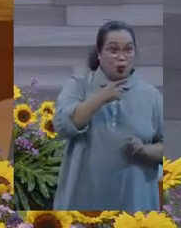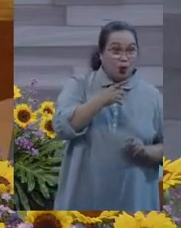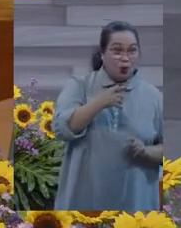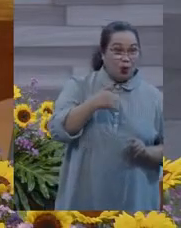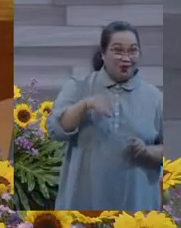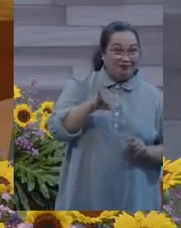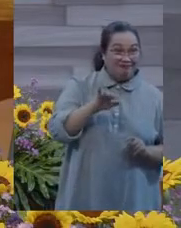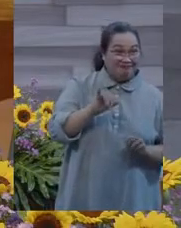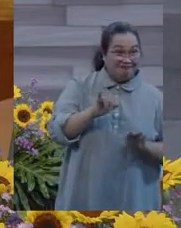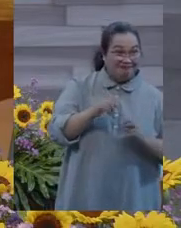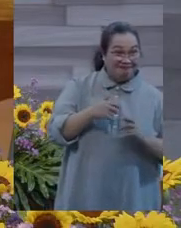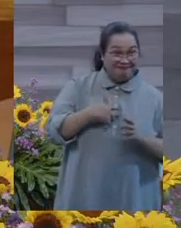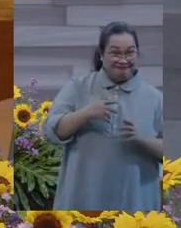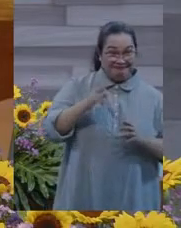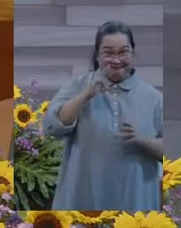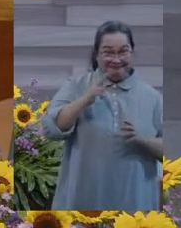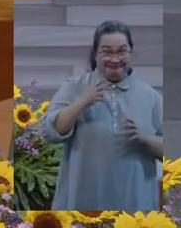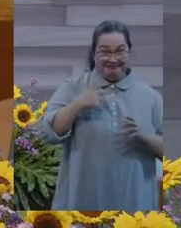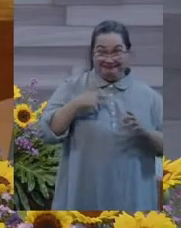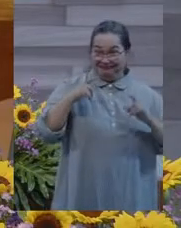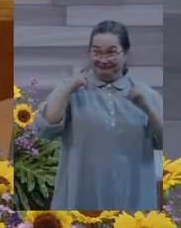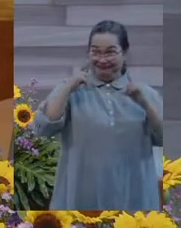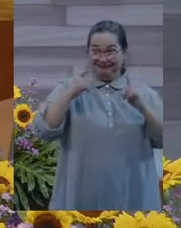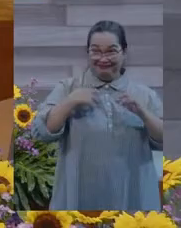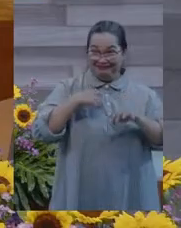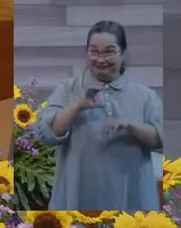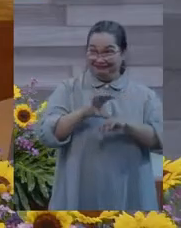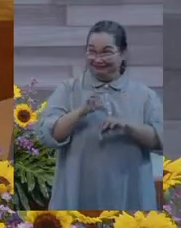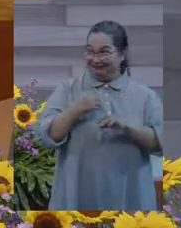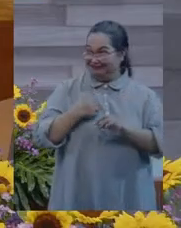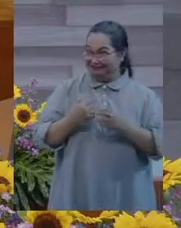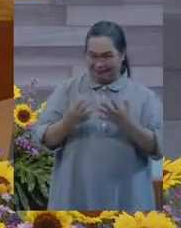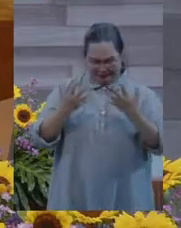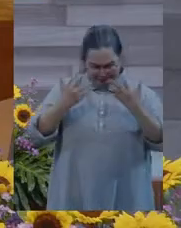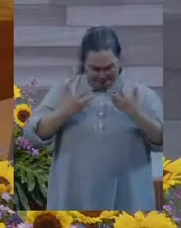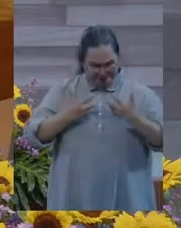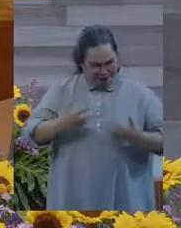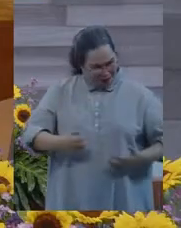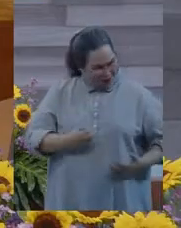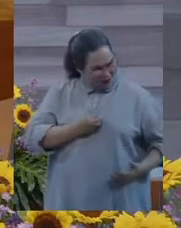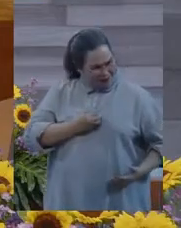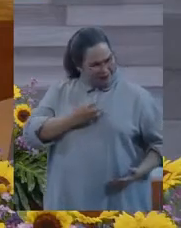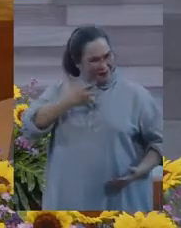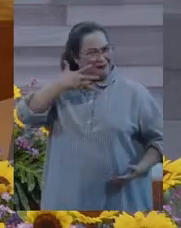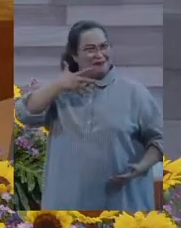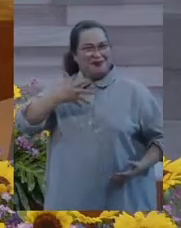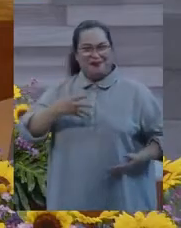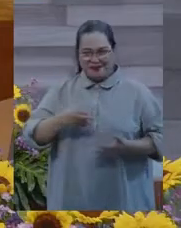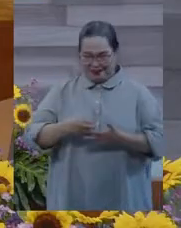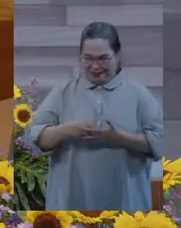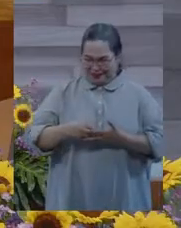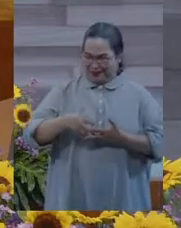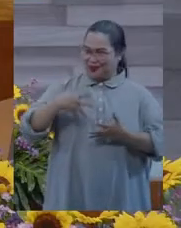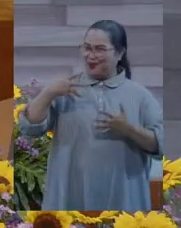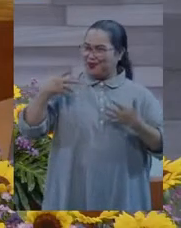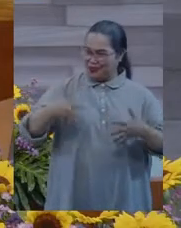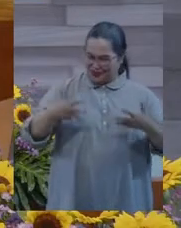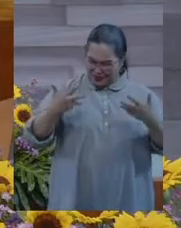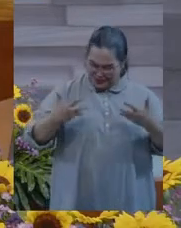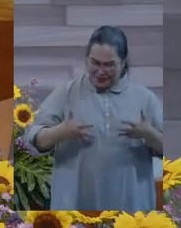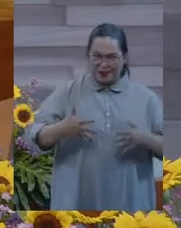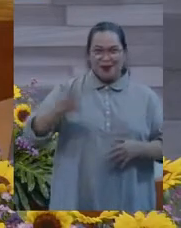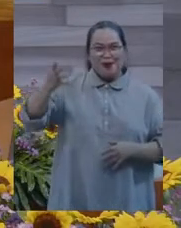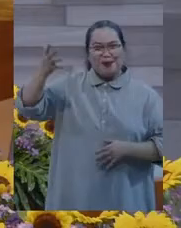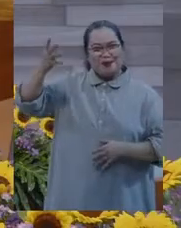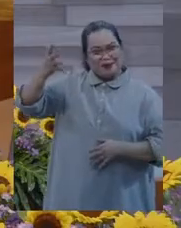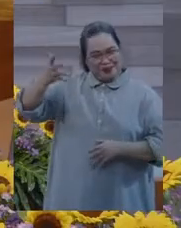nagpapa-brownie points, nagpapa-pogi sa mga miyembro ng church na mayaman, no? At nagpipreach